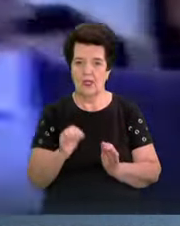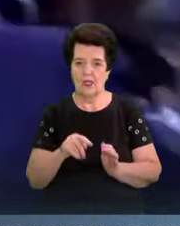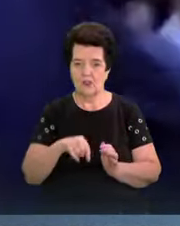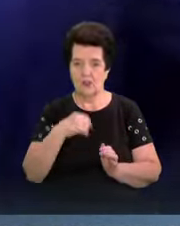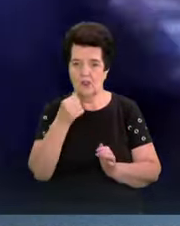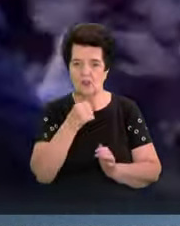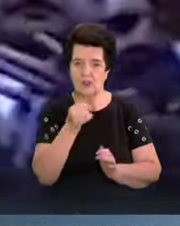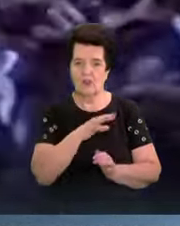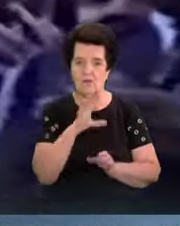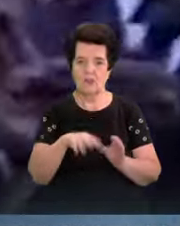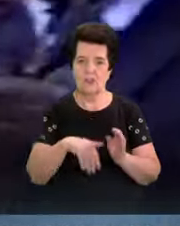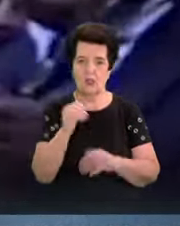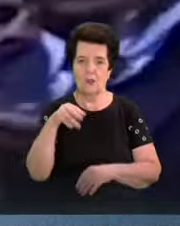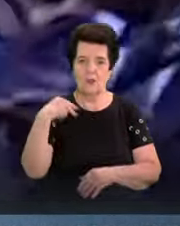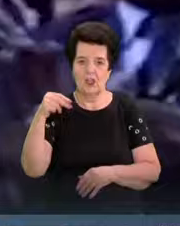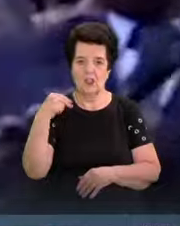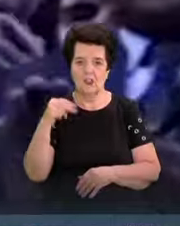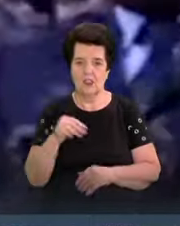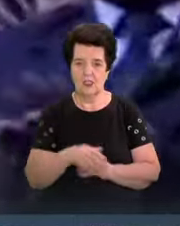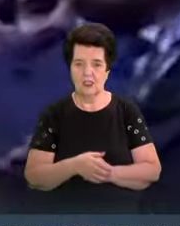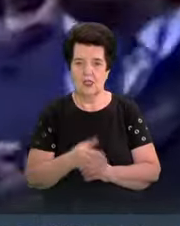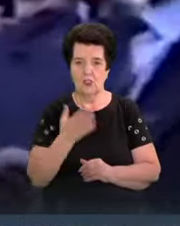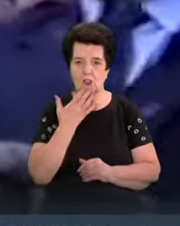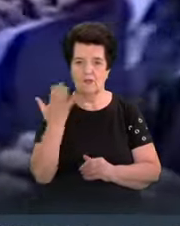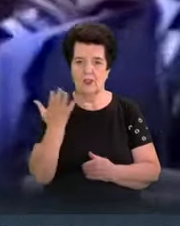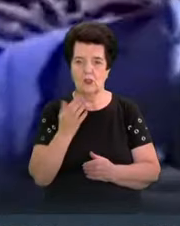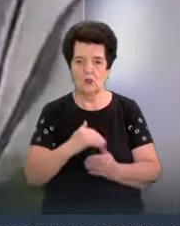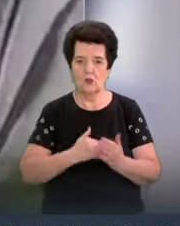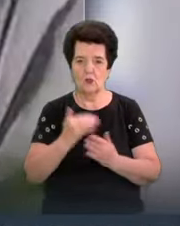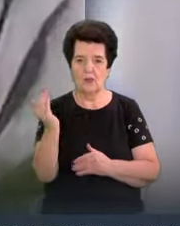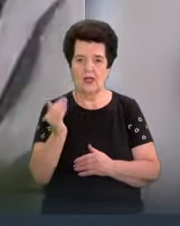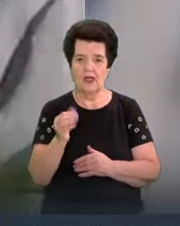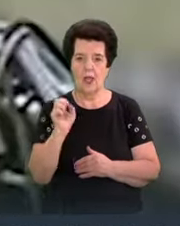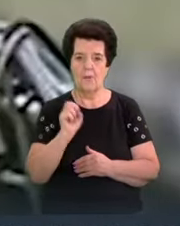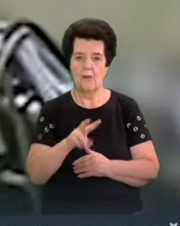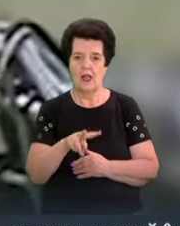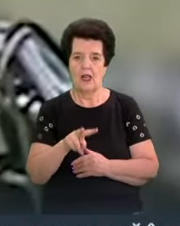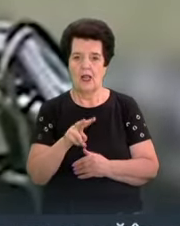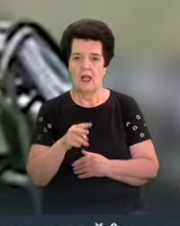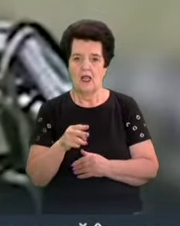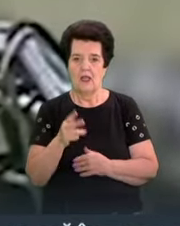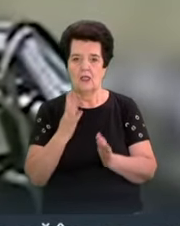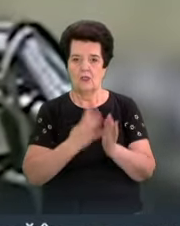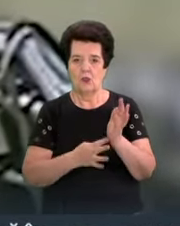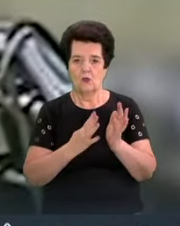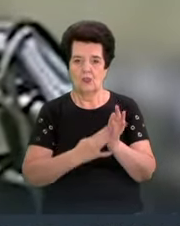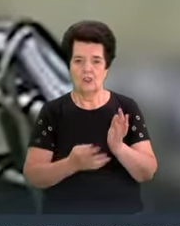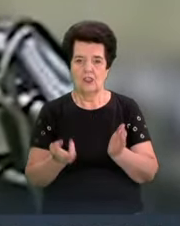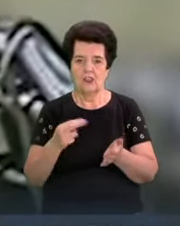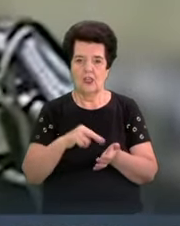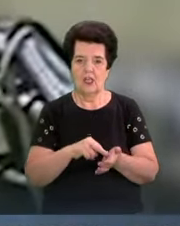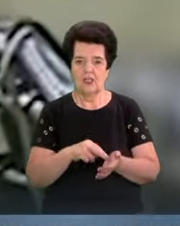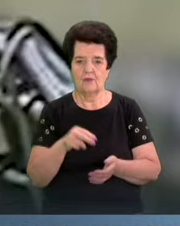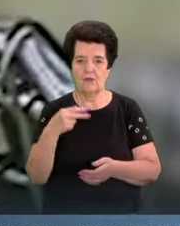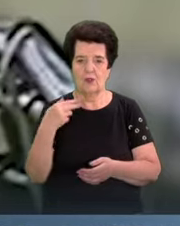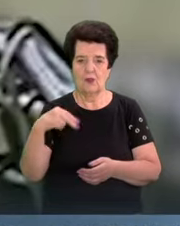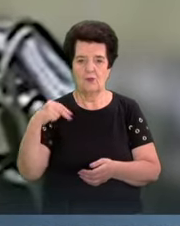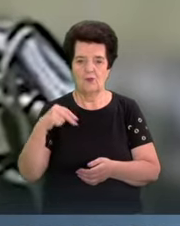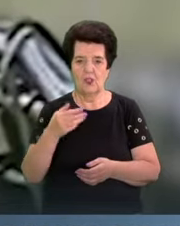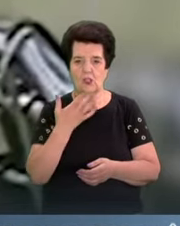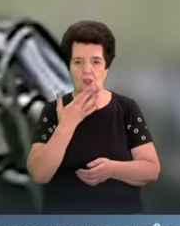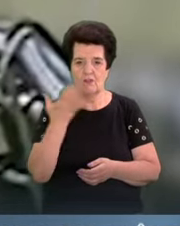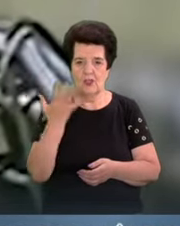Snegur a fost ales președinte al Prezidiului Sovietului Suprem, iar în aprilie 1990 a devenit președintele Sovietului